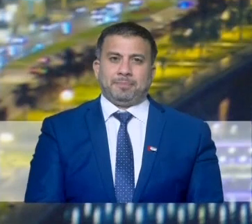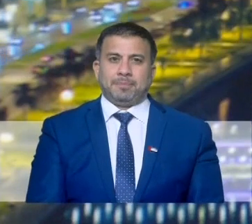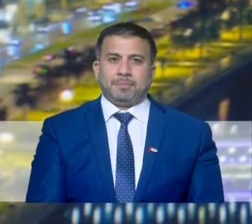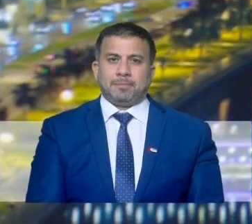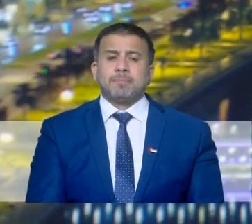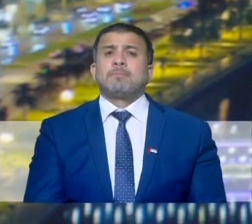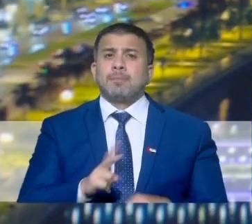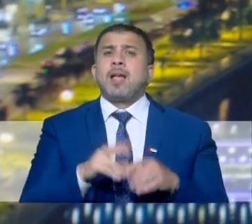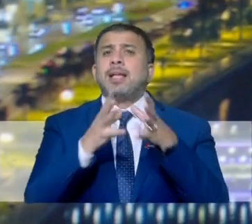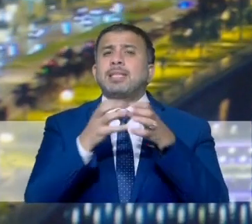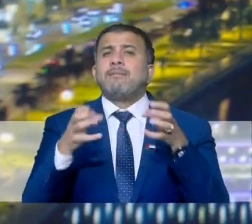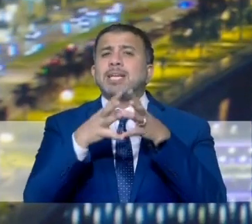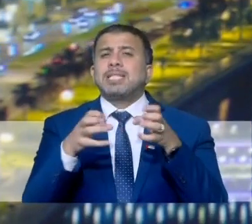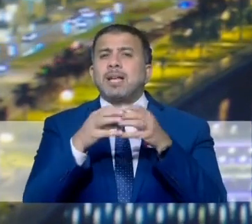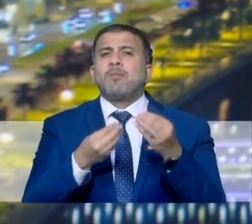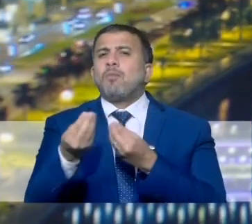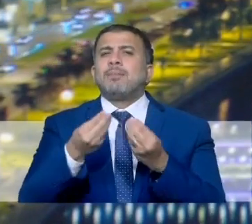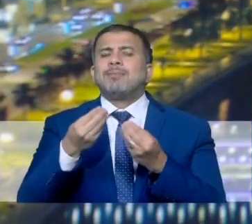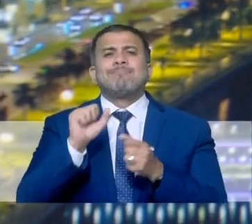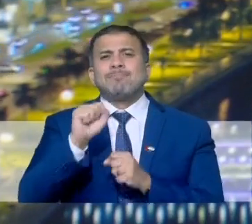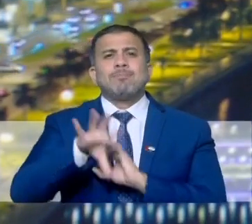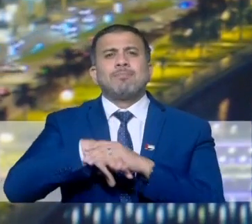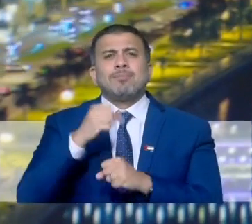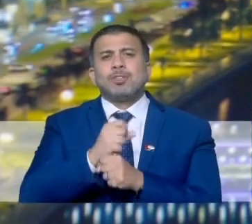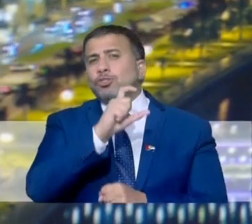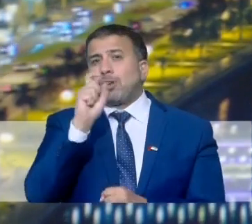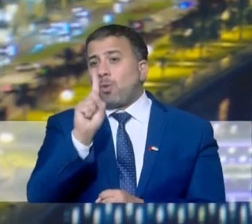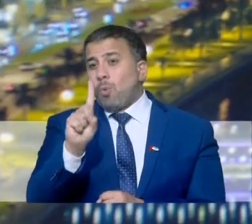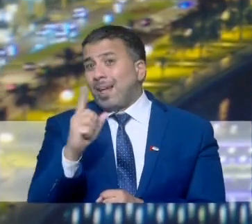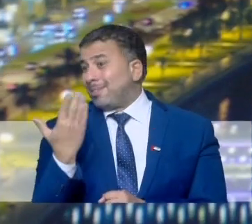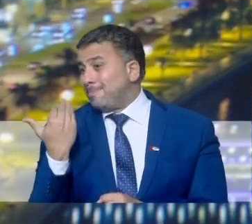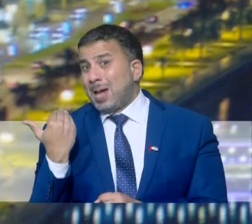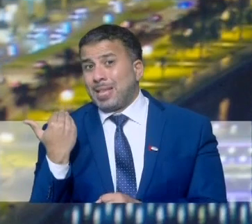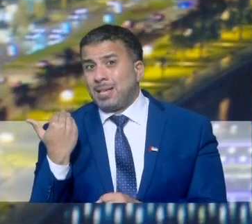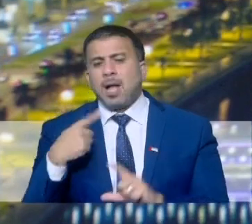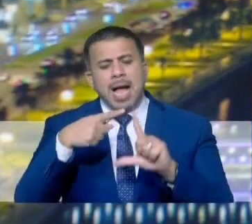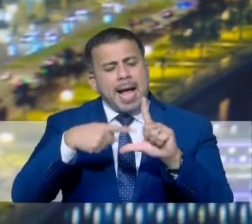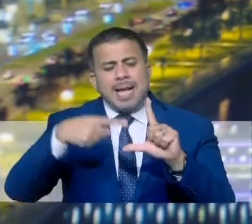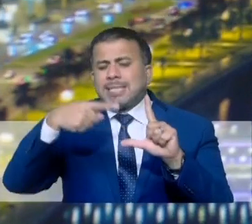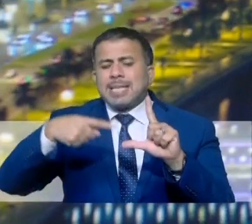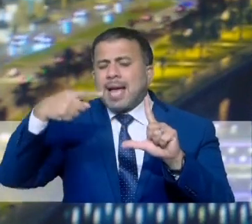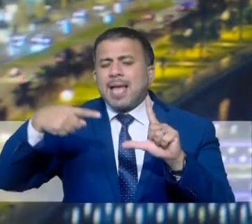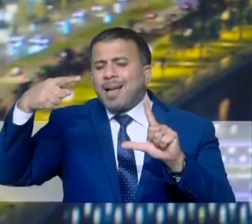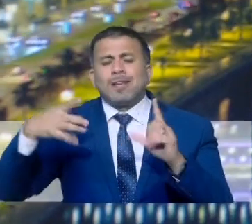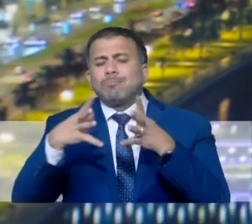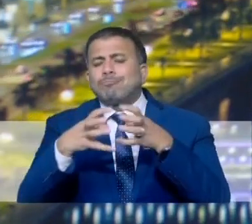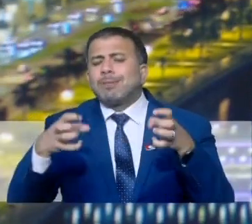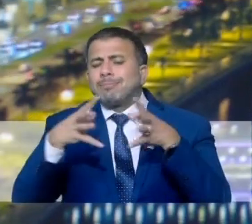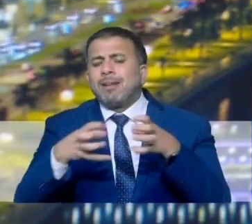حدثنا حول التفاصيل المعاملات العقارية المنفذة خلال يناير الماضي وإحصائياتها حسب تصنيفاتها المختلفة.